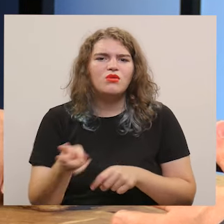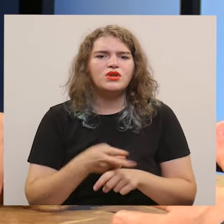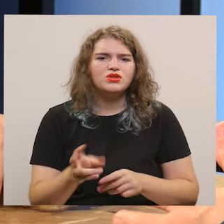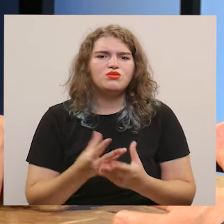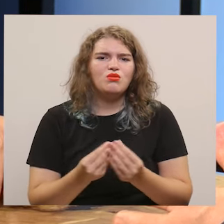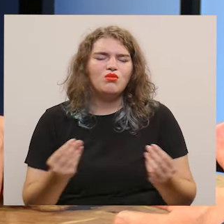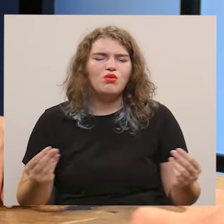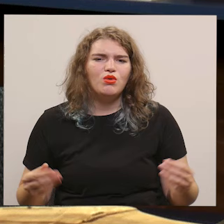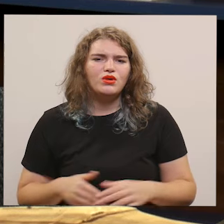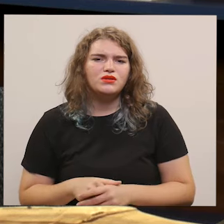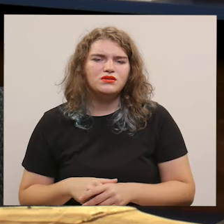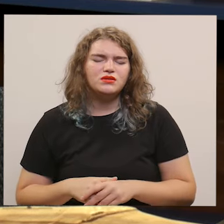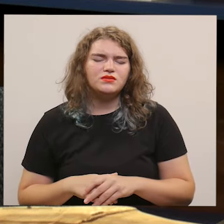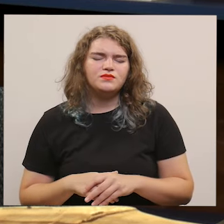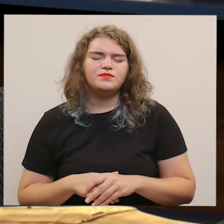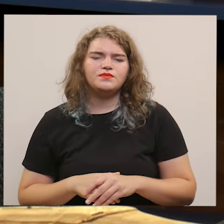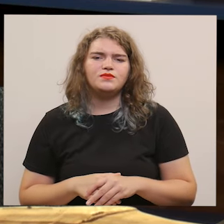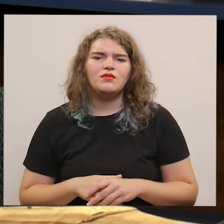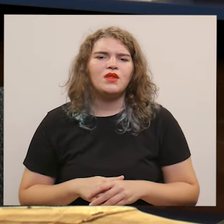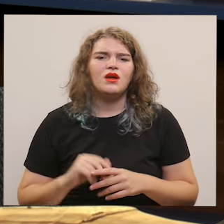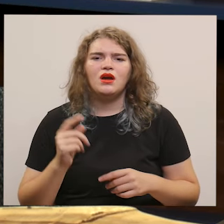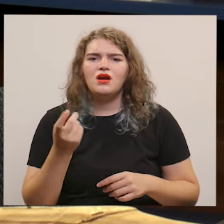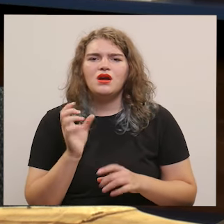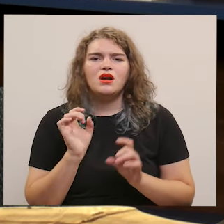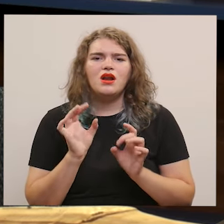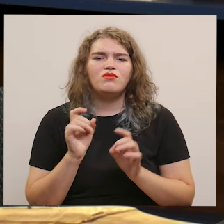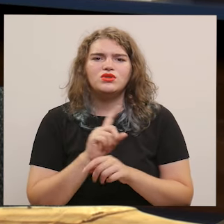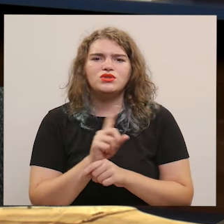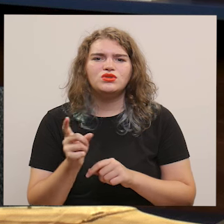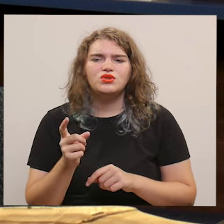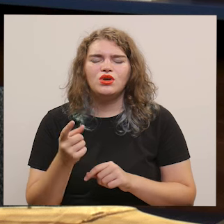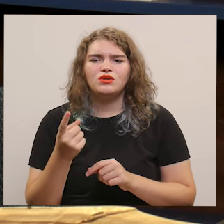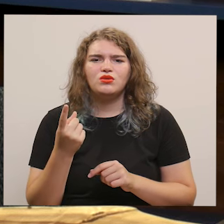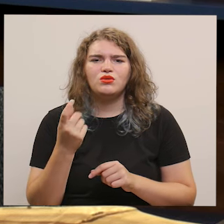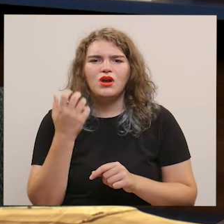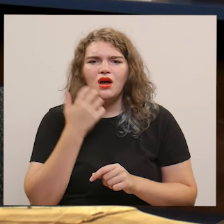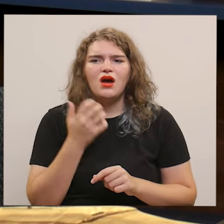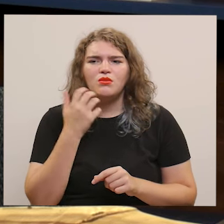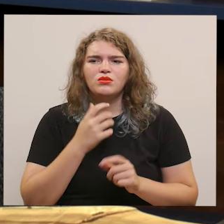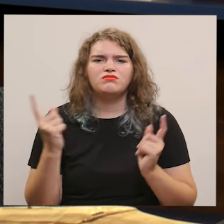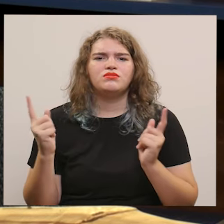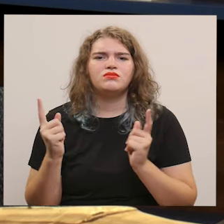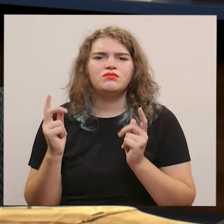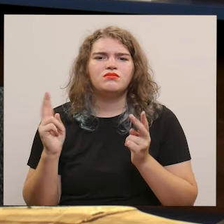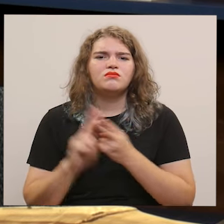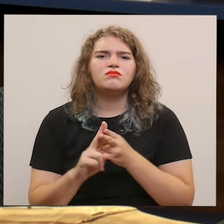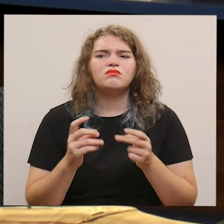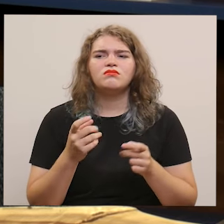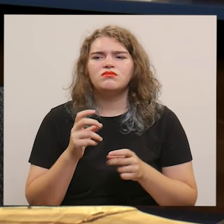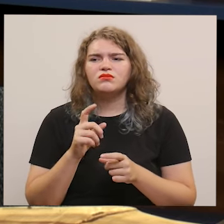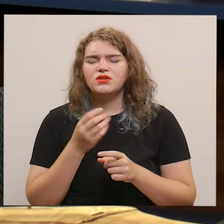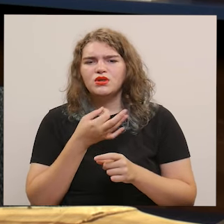adulții mi-au greșit și nu am avut niciodată un singur abuzator, l-am confruntat, doar pe un singur